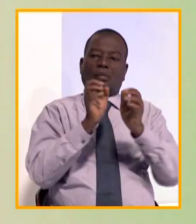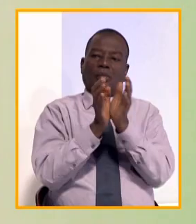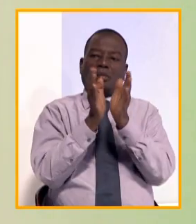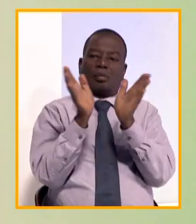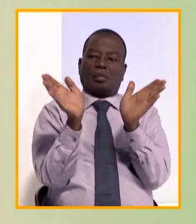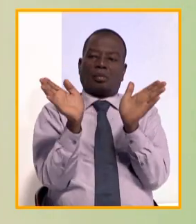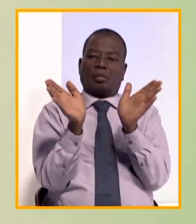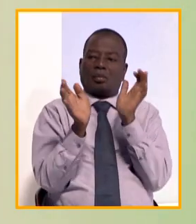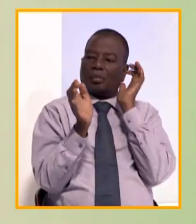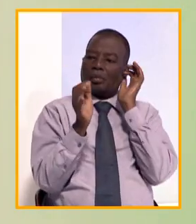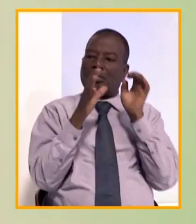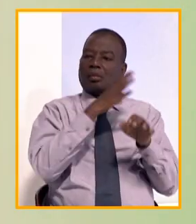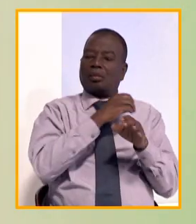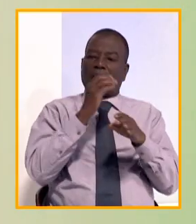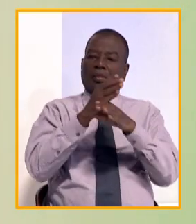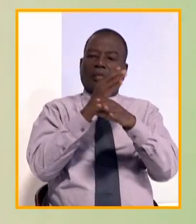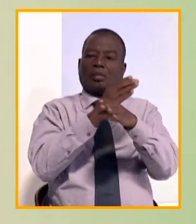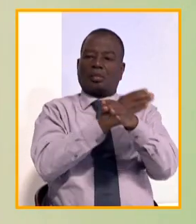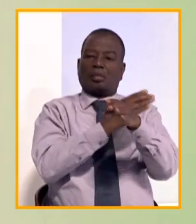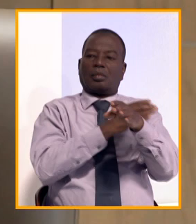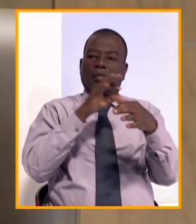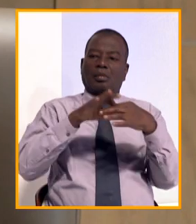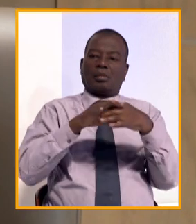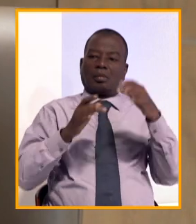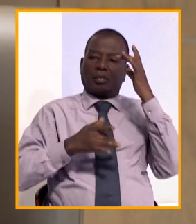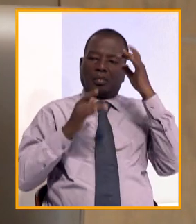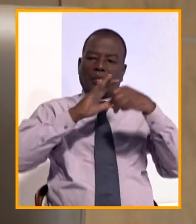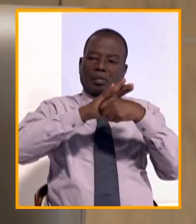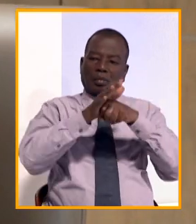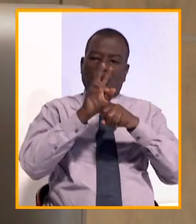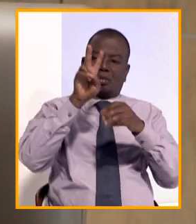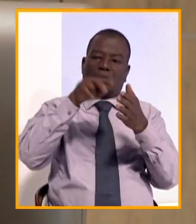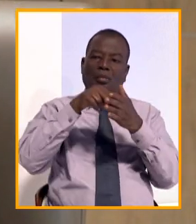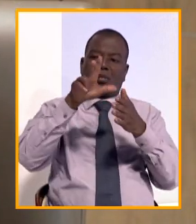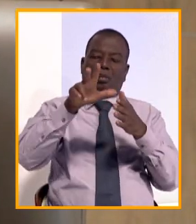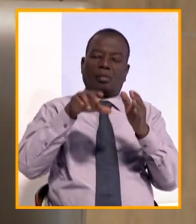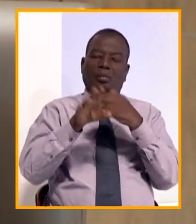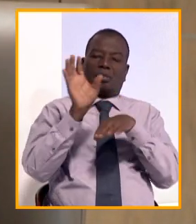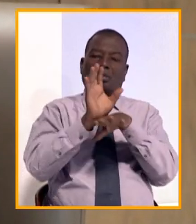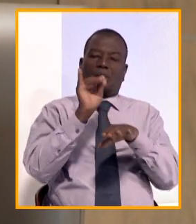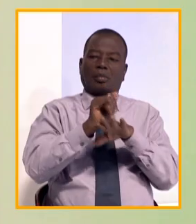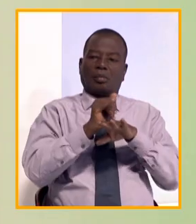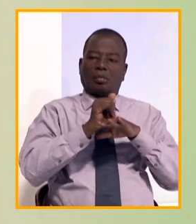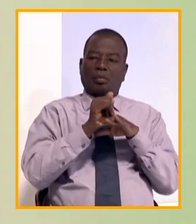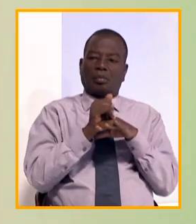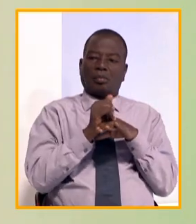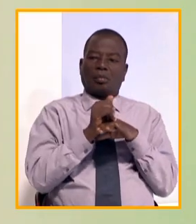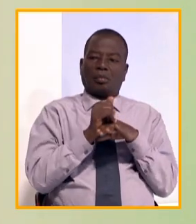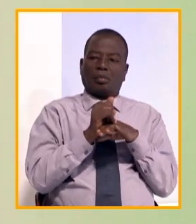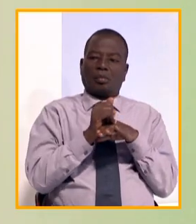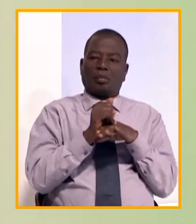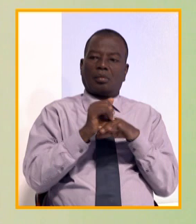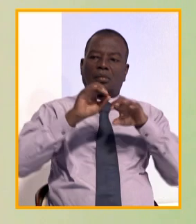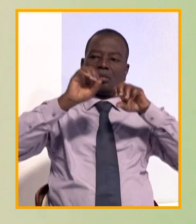générale et l'évolution de la maladie à coronavirus 2019 en Côte d'Ivoire. Au titre